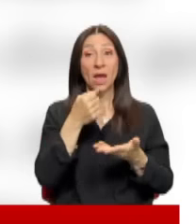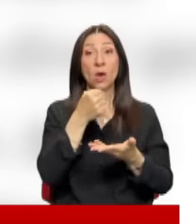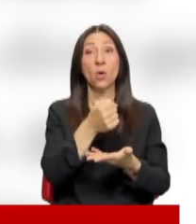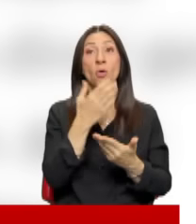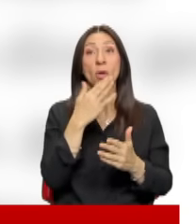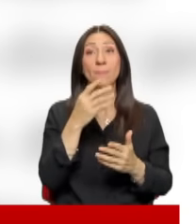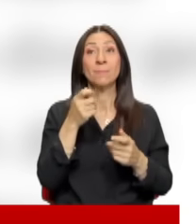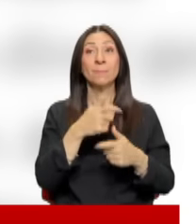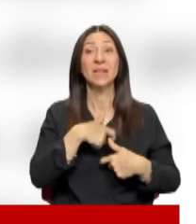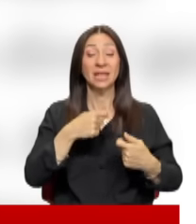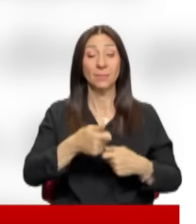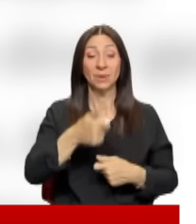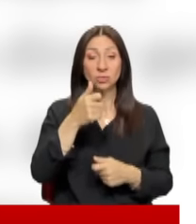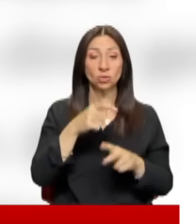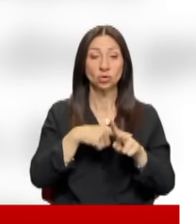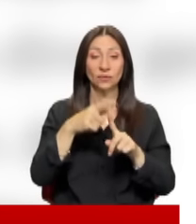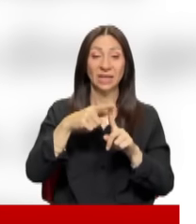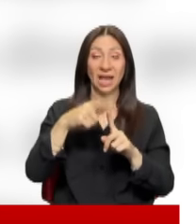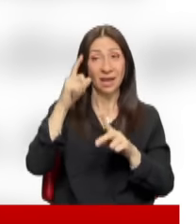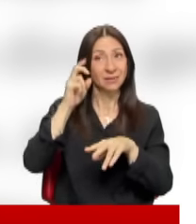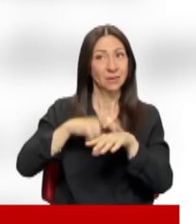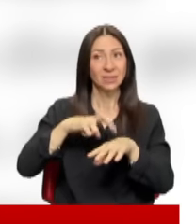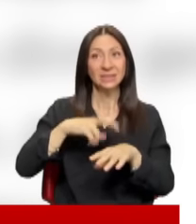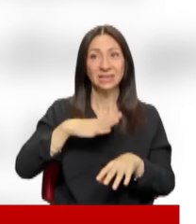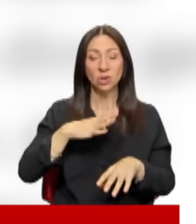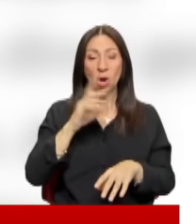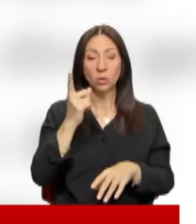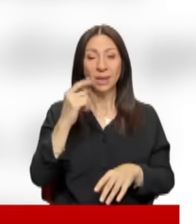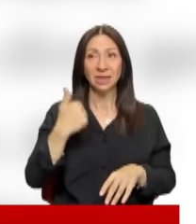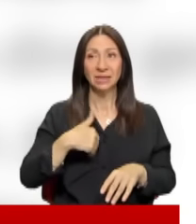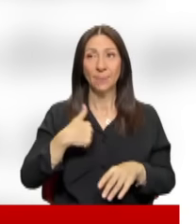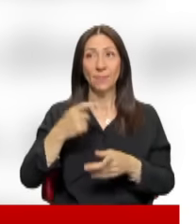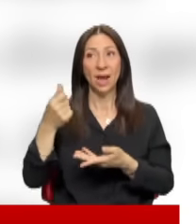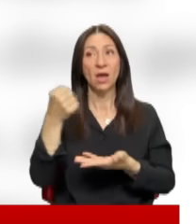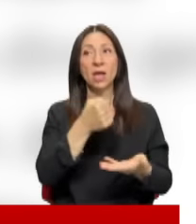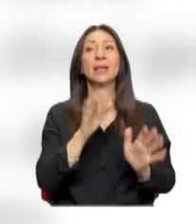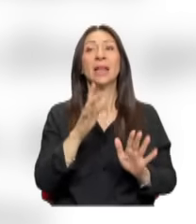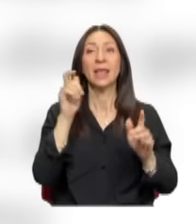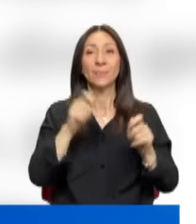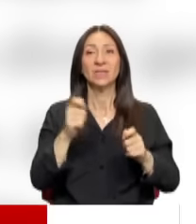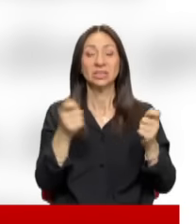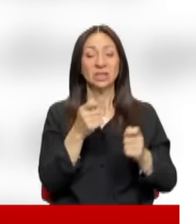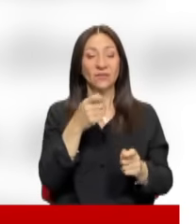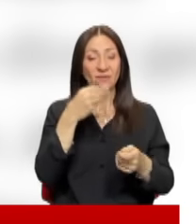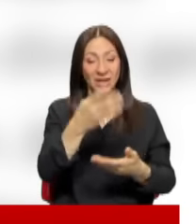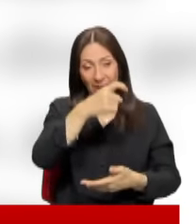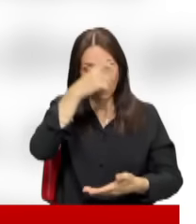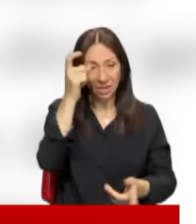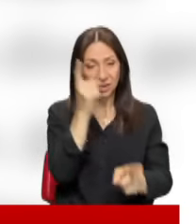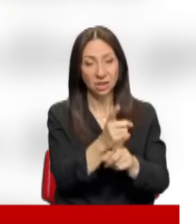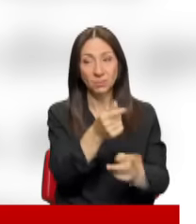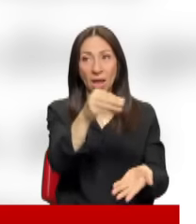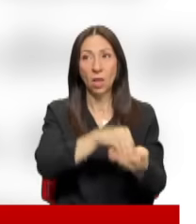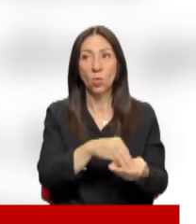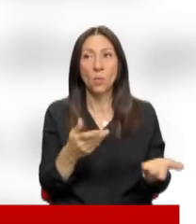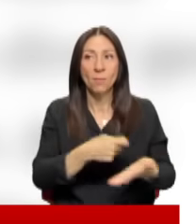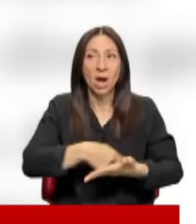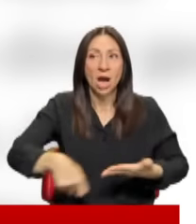fonlandırılmıyor. Milli Eğitim Bakanı Yusuf Tekin'i hatırlatmak isteriz. Öğretmenler kamu tarafından fonlanmıyor. Yaptıkları işin, verdikleri emeğin karşılığını